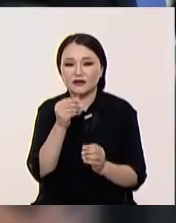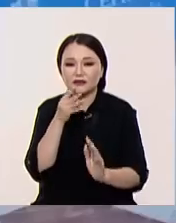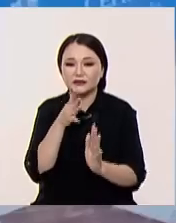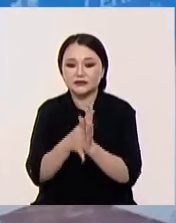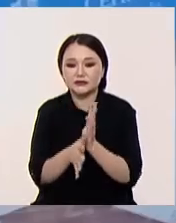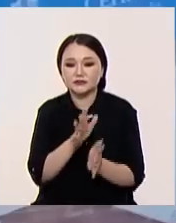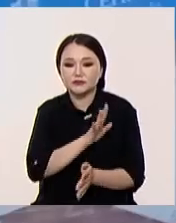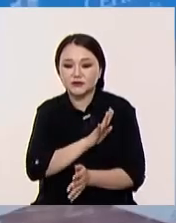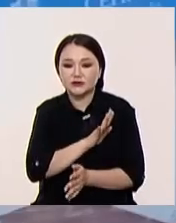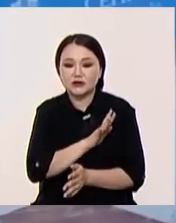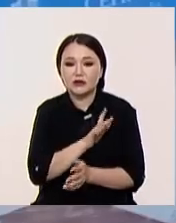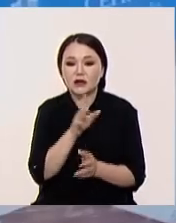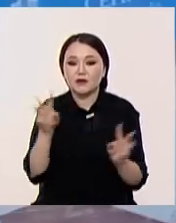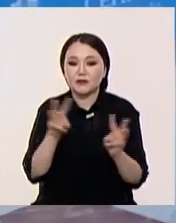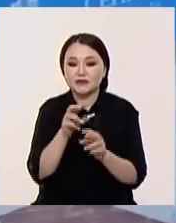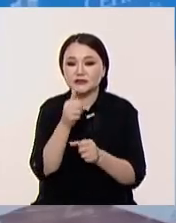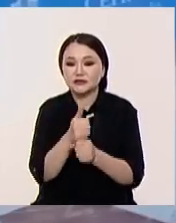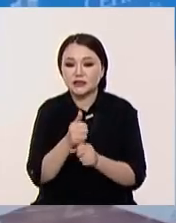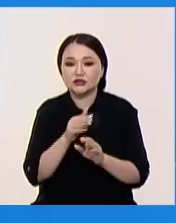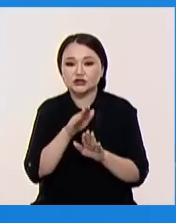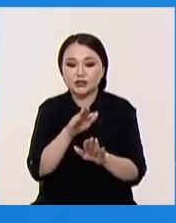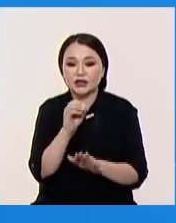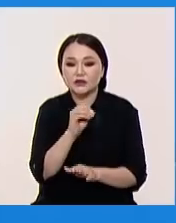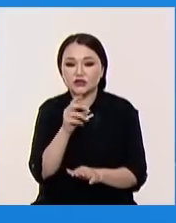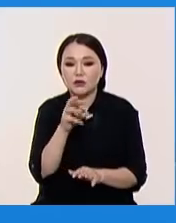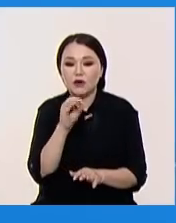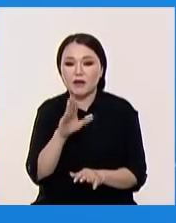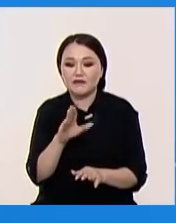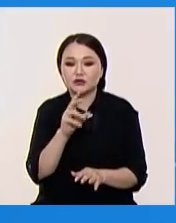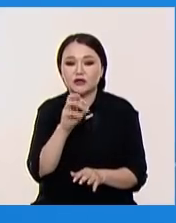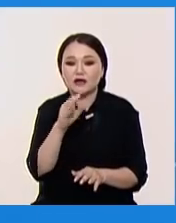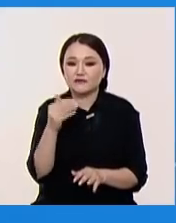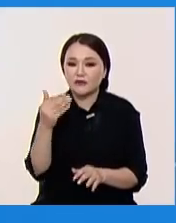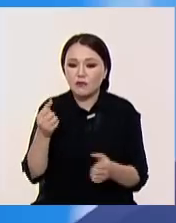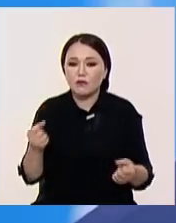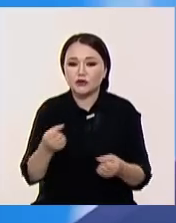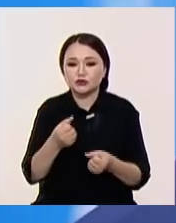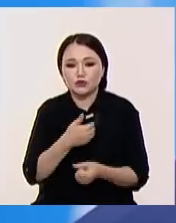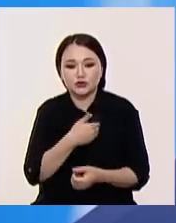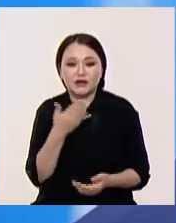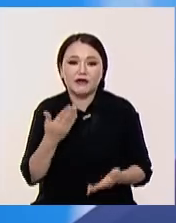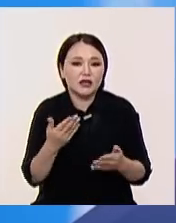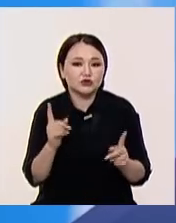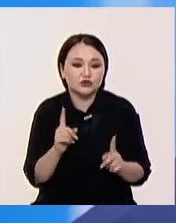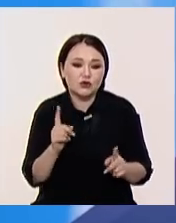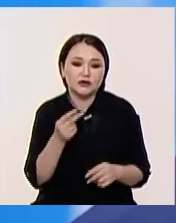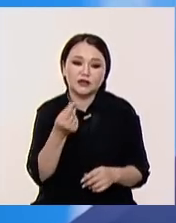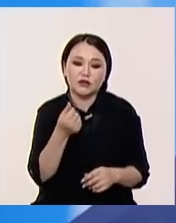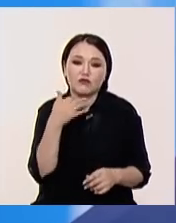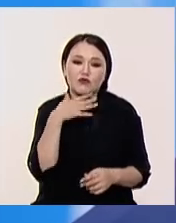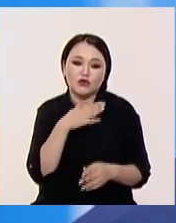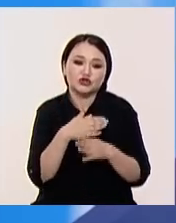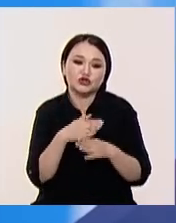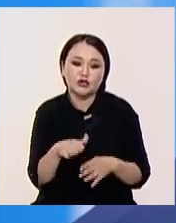жұмсаған. Ал премьер-министрдің орынбасары Ерұлан Жамаубаев Сұлтановқа қолдау көрсеткісі келді ме? Әйтеуір ақшаның көп